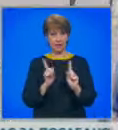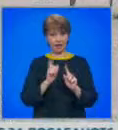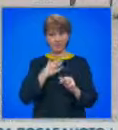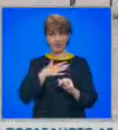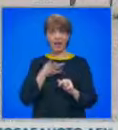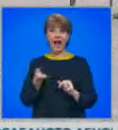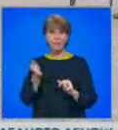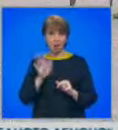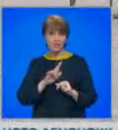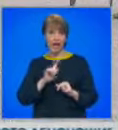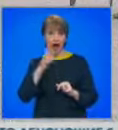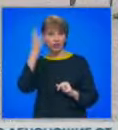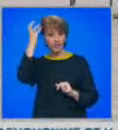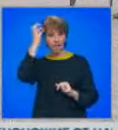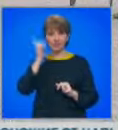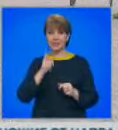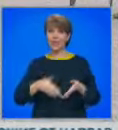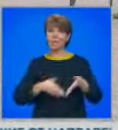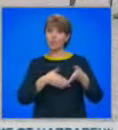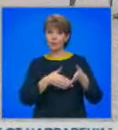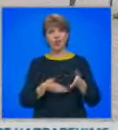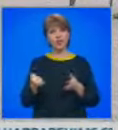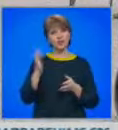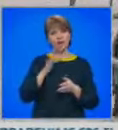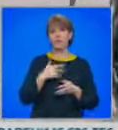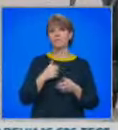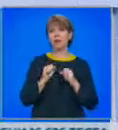не подпомогне бизнеса, ще има дългосрочни стачни действия.